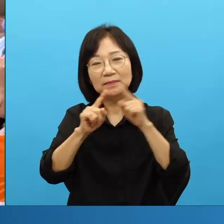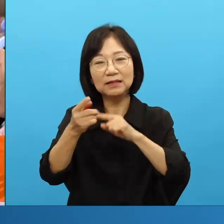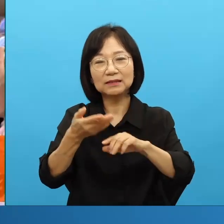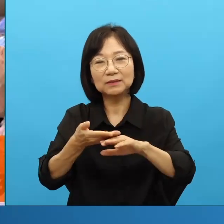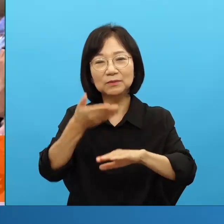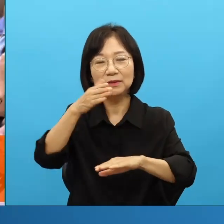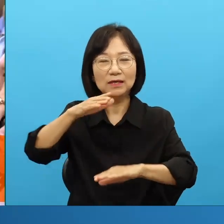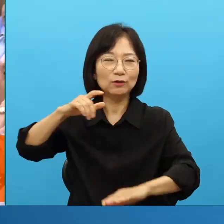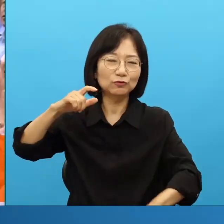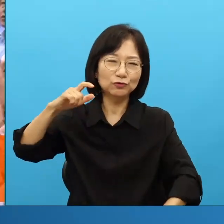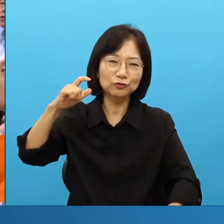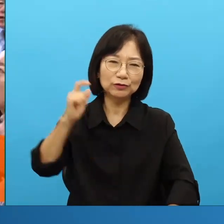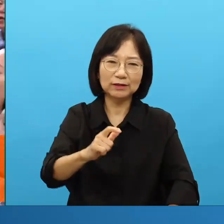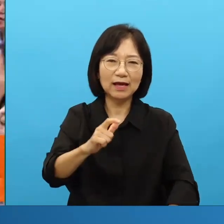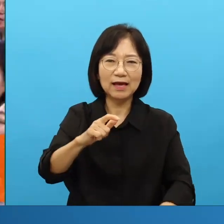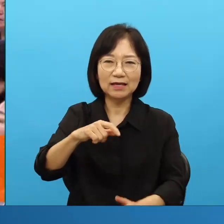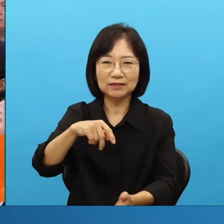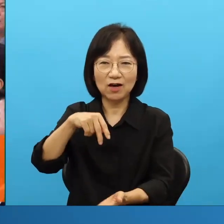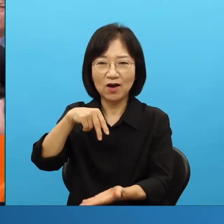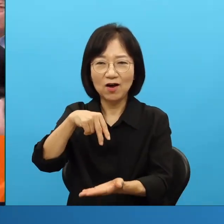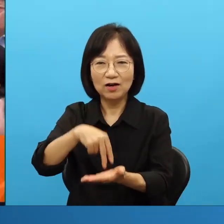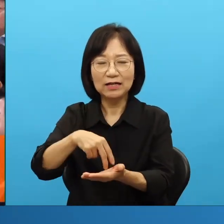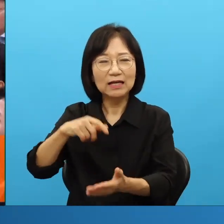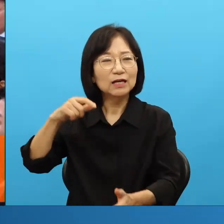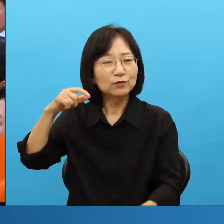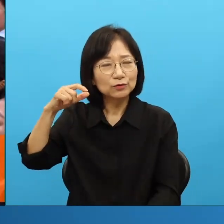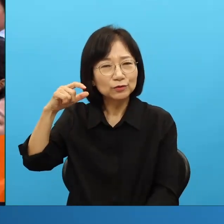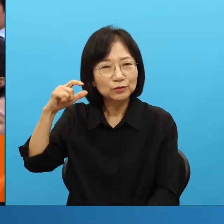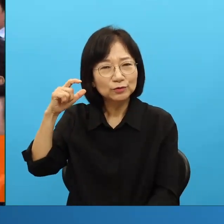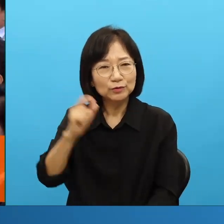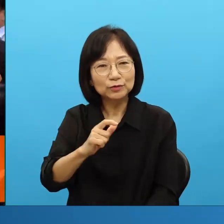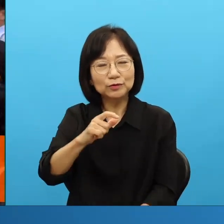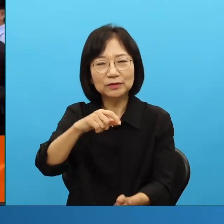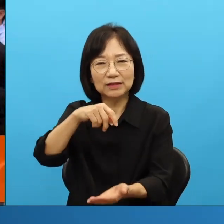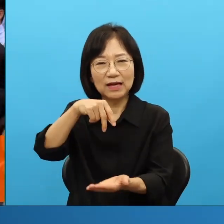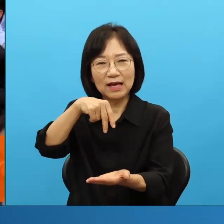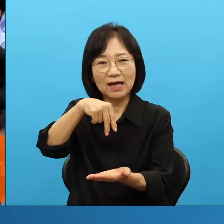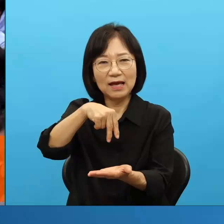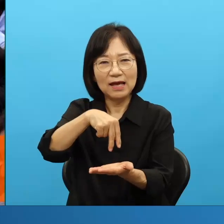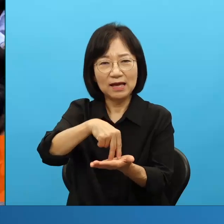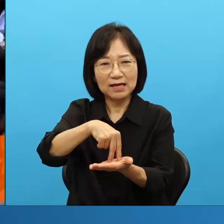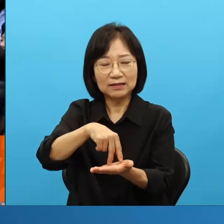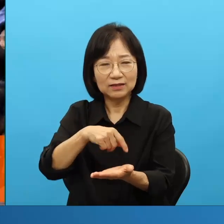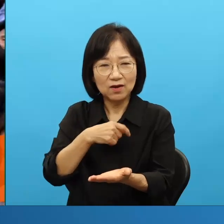영원하신 말씀 위에 굳게 서리. 굳게